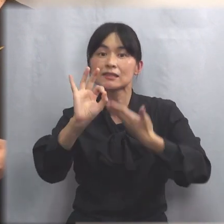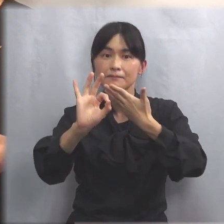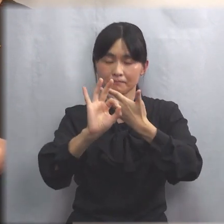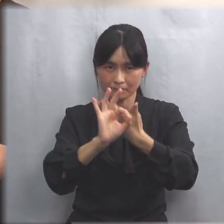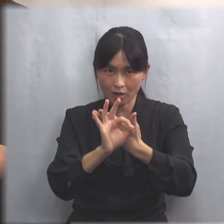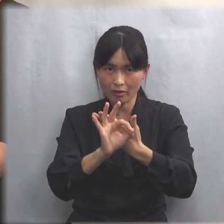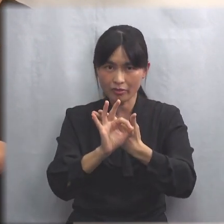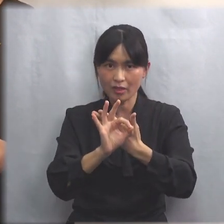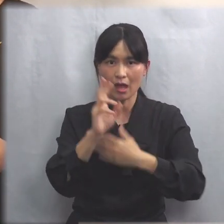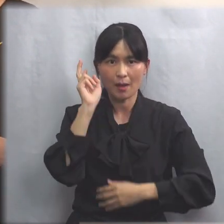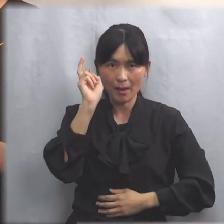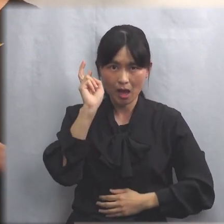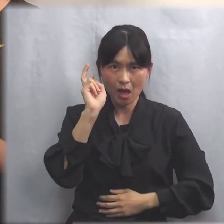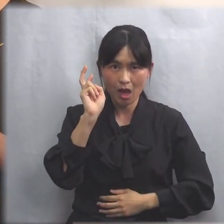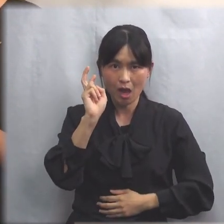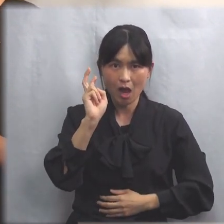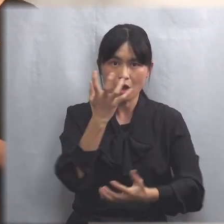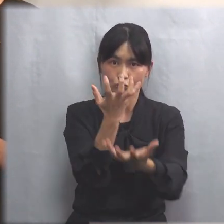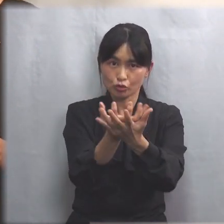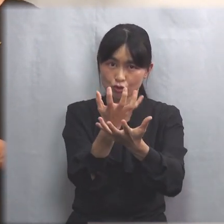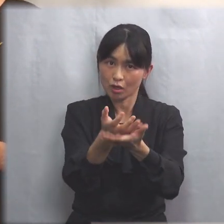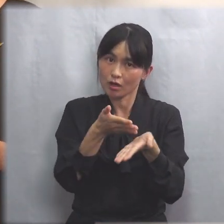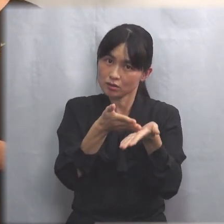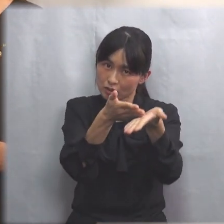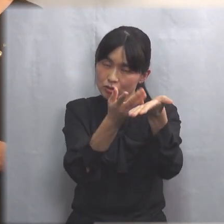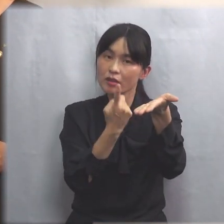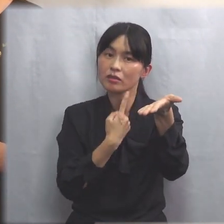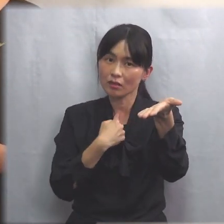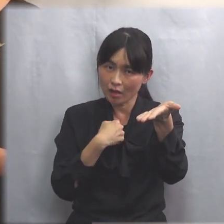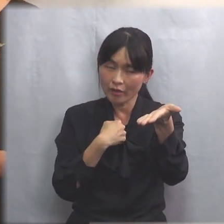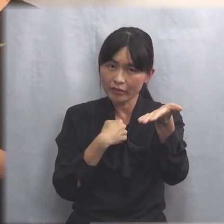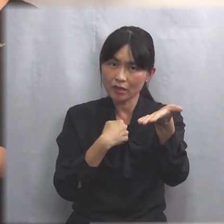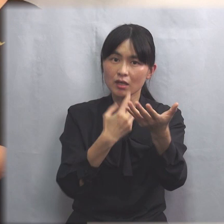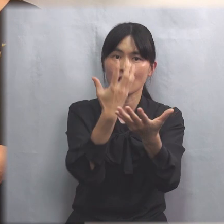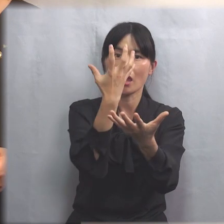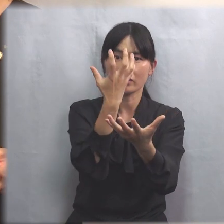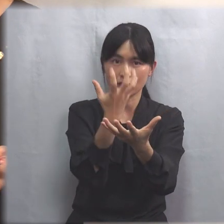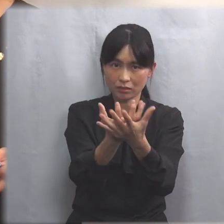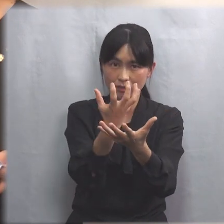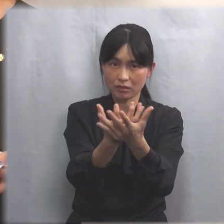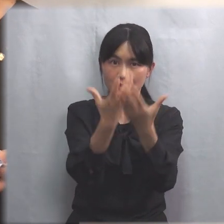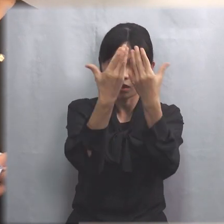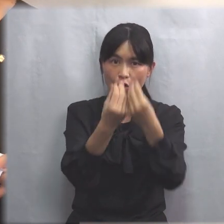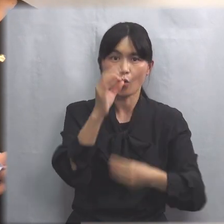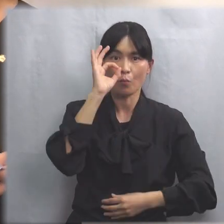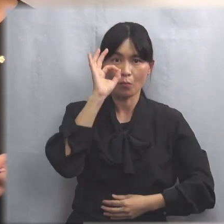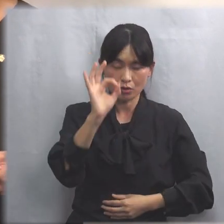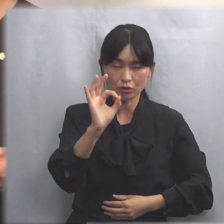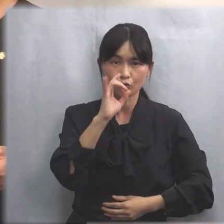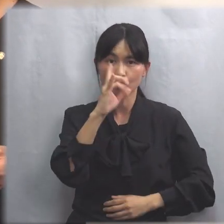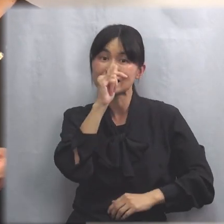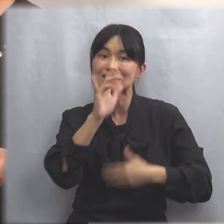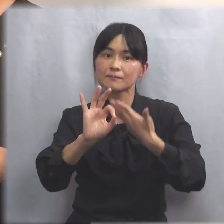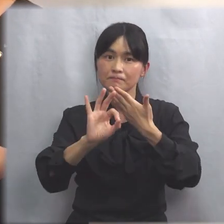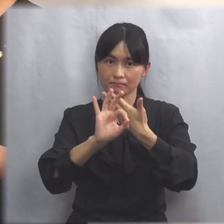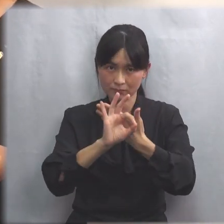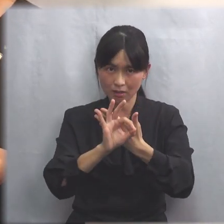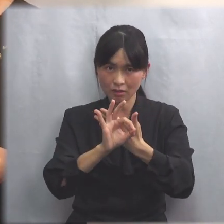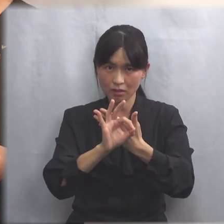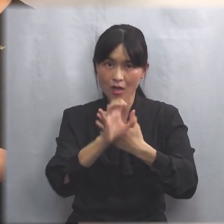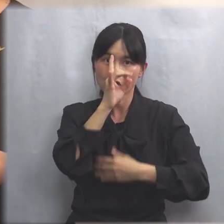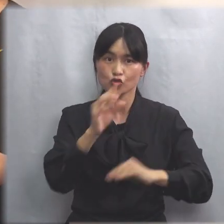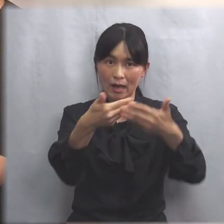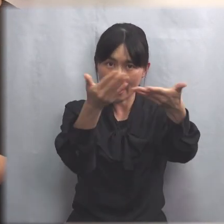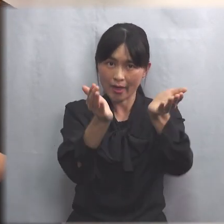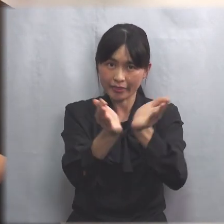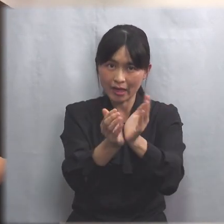많이 있으실 텐데요. 저희가 문서로 제출한 이 혁신안에 있는 내용들을 훑어보시고 또 궁금하신 점 있으시면